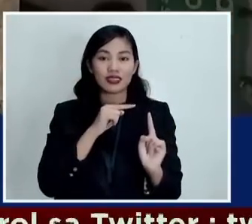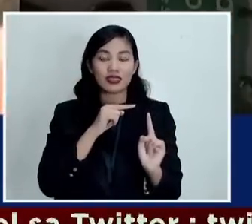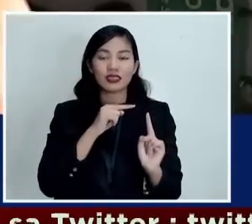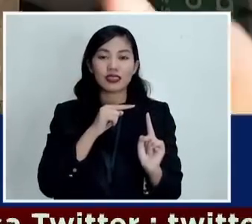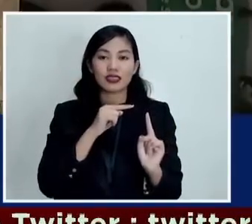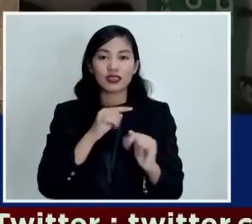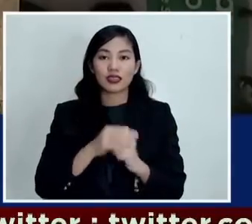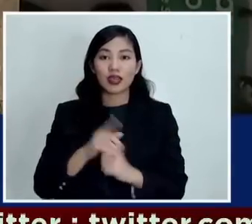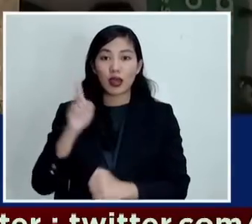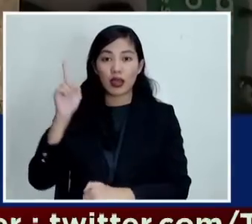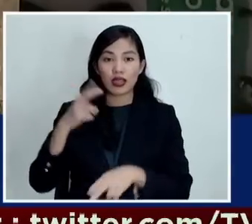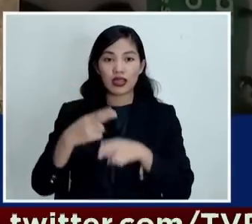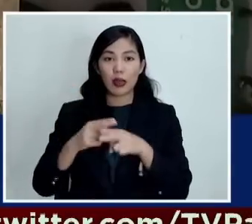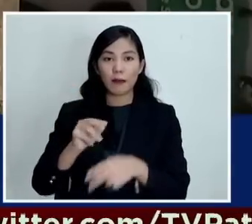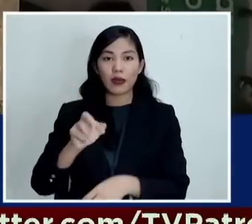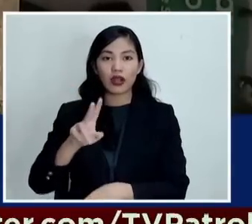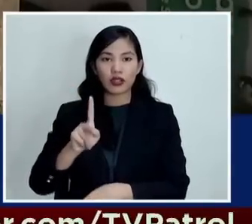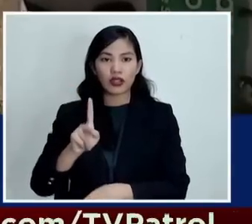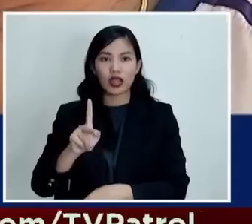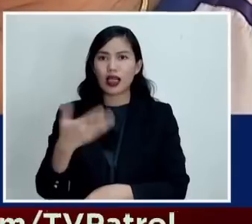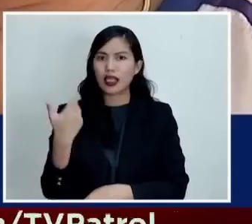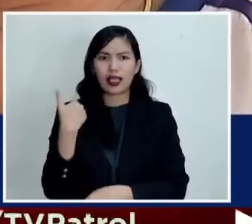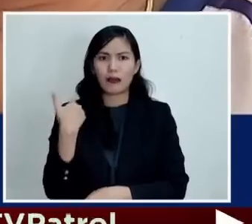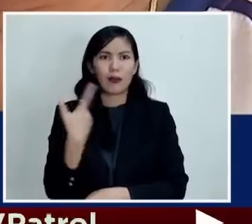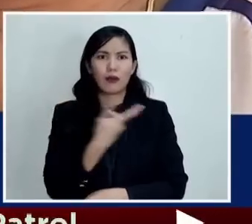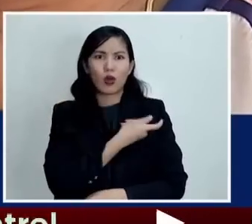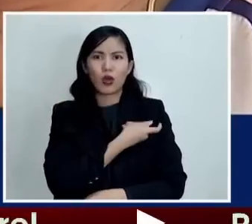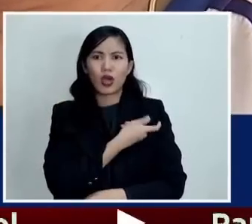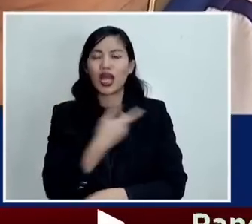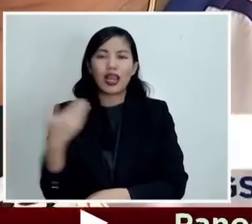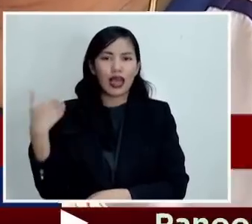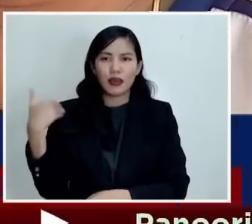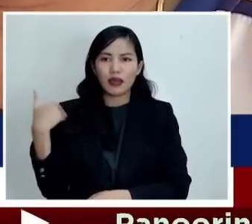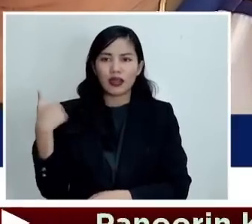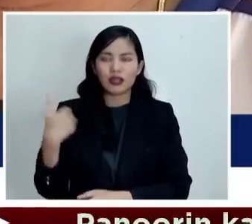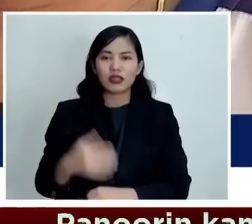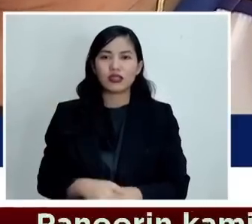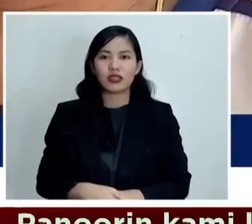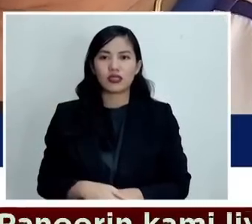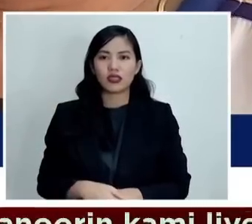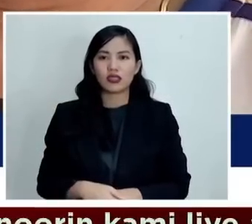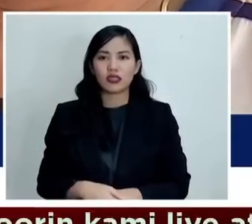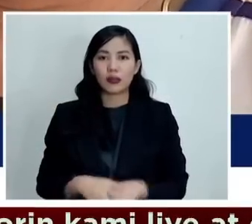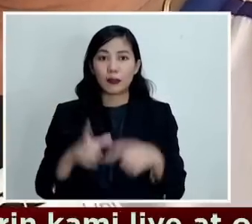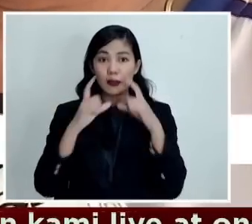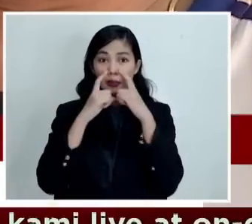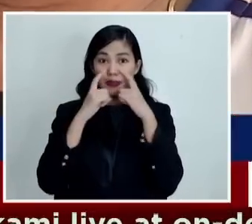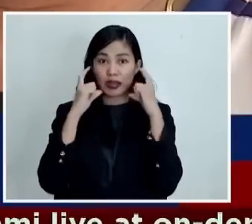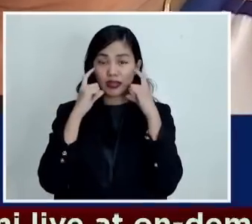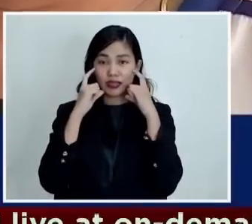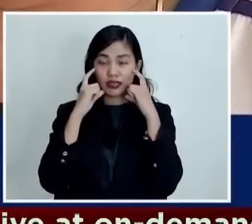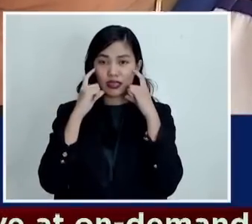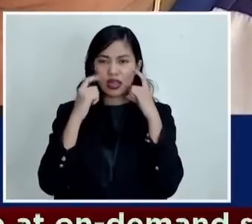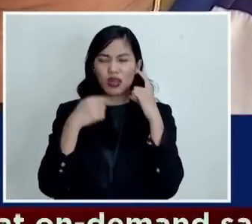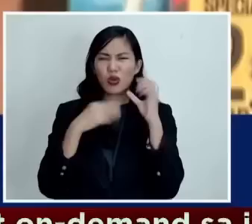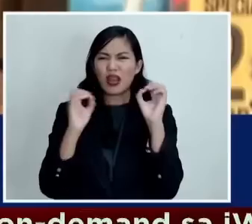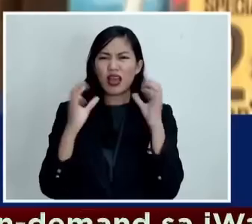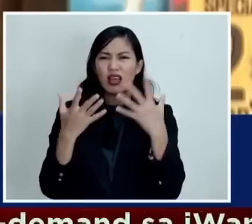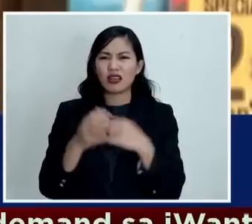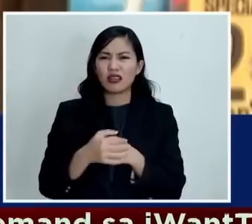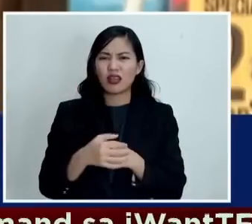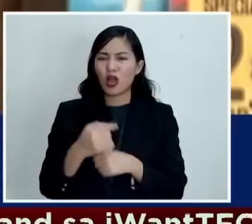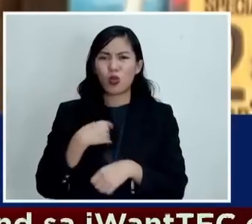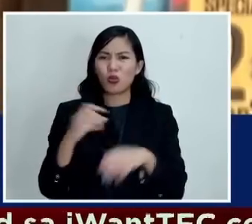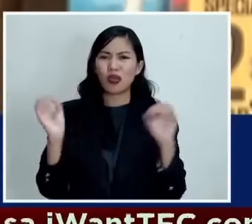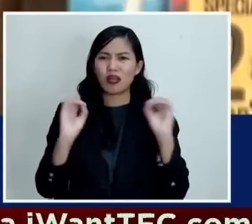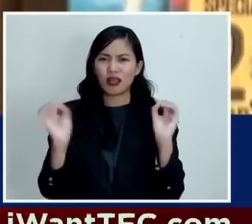ni isang bakuna kontra COVID. Kahit nga po nang bawal yung face, pag hindi nag-face mask, wala talaga akong face mask.